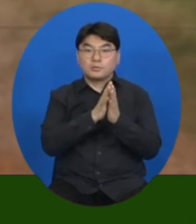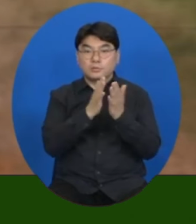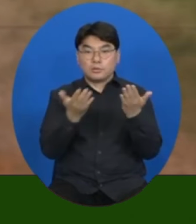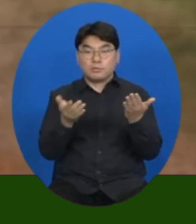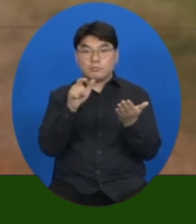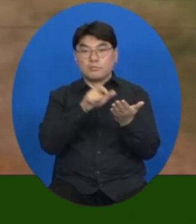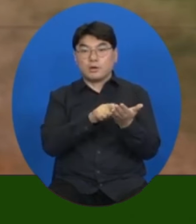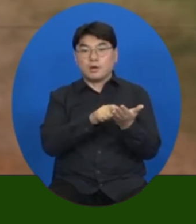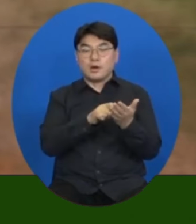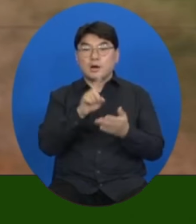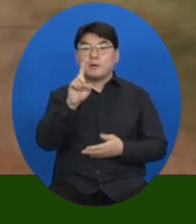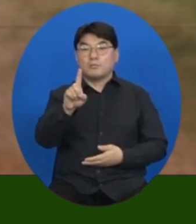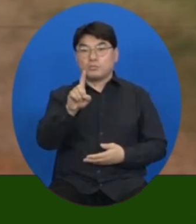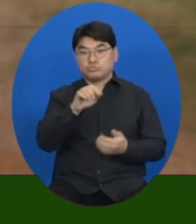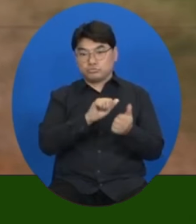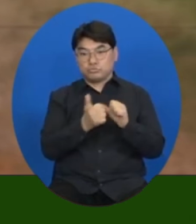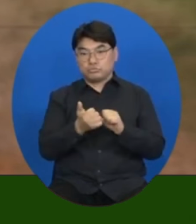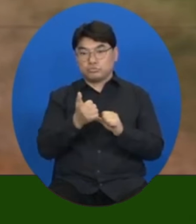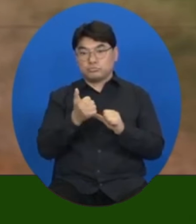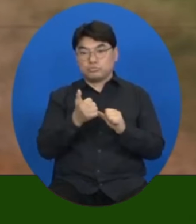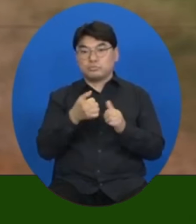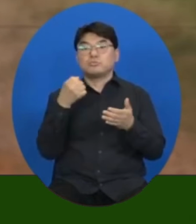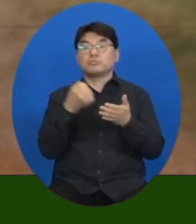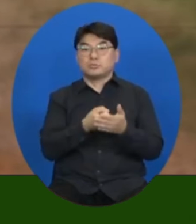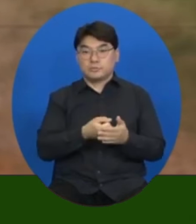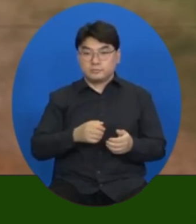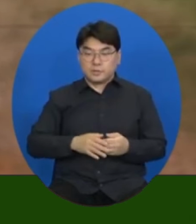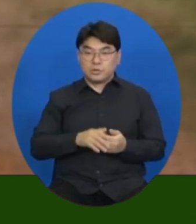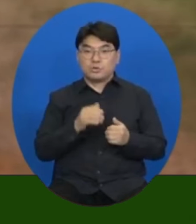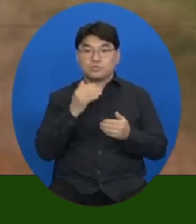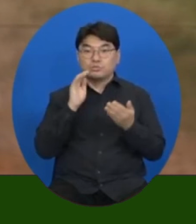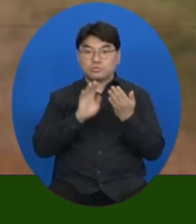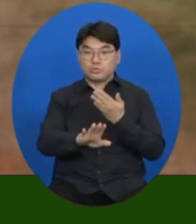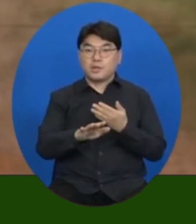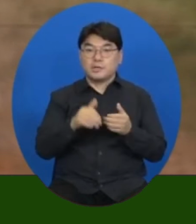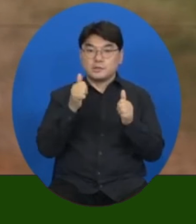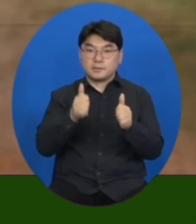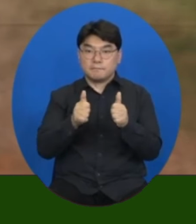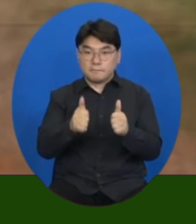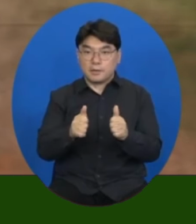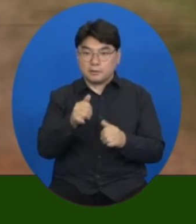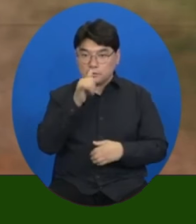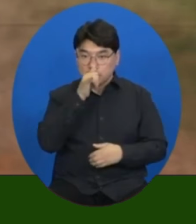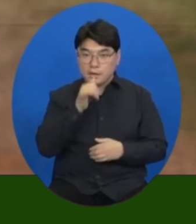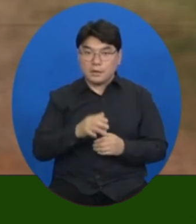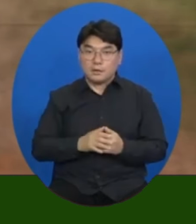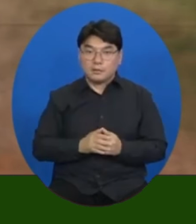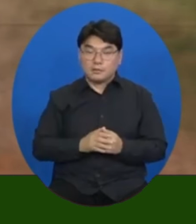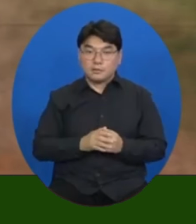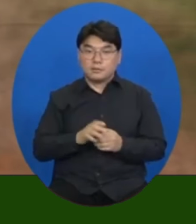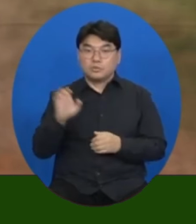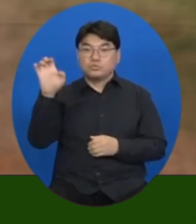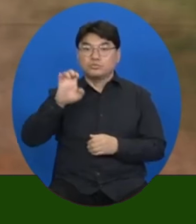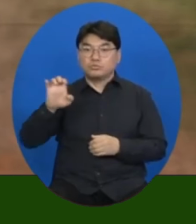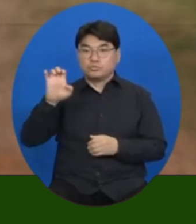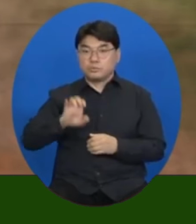한 번 죽는 건 사람에게 정해진 것이다 그 심판이 있다라는 얘기와 진리의 말씀과 윤회는 양립할 수 없습니다